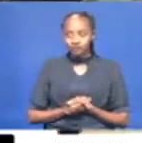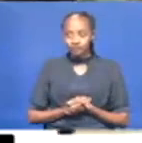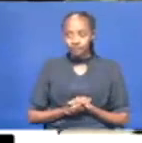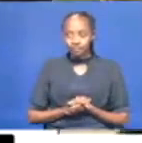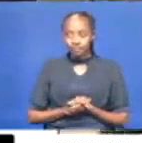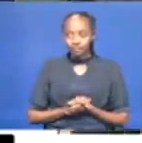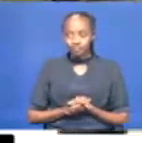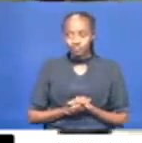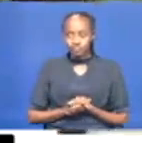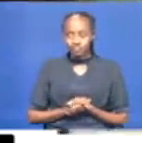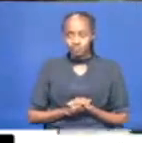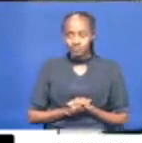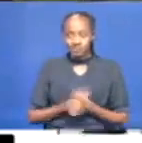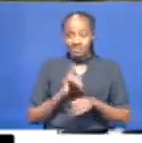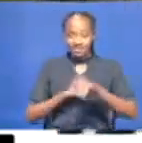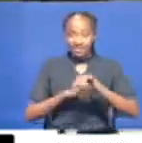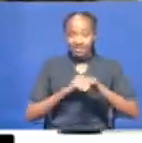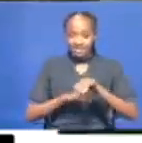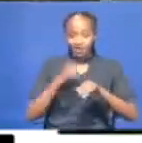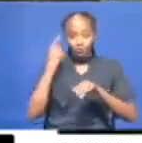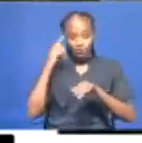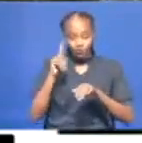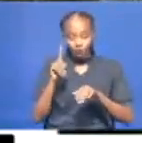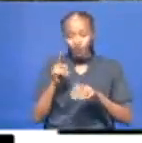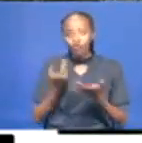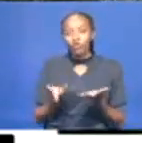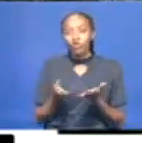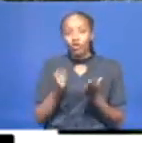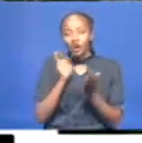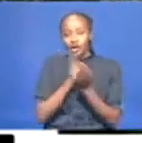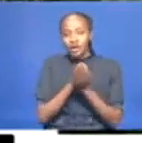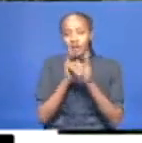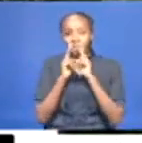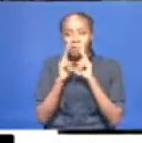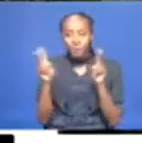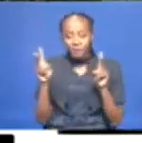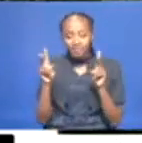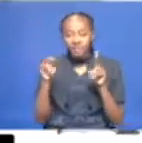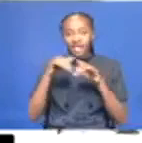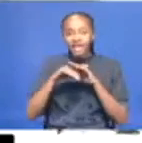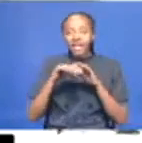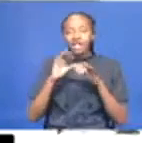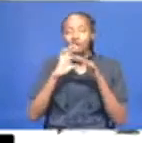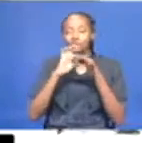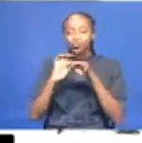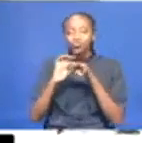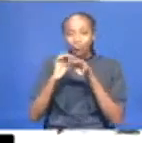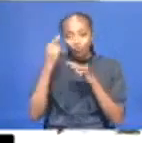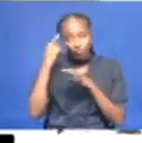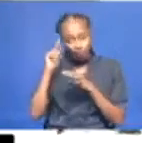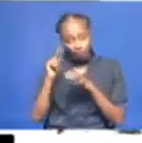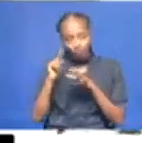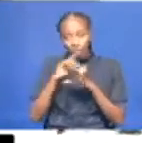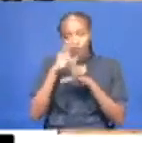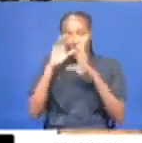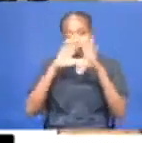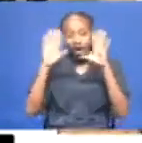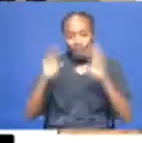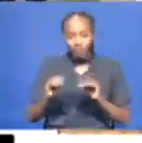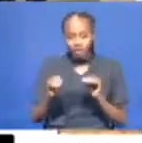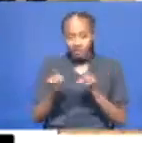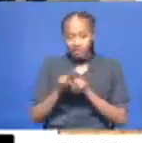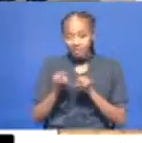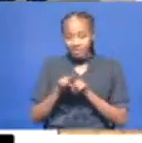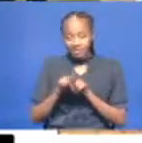Ni wakati wa maadhimisho ya siku ya wahifadhi amani wa Umoja wa Mataifa, siku iliyotengwa kuwaenzi wanajeshi na raia kwa mchango wao